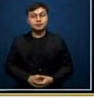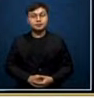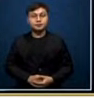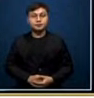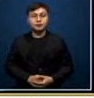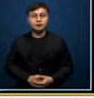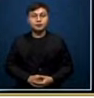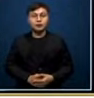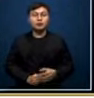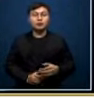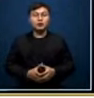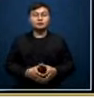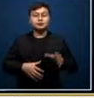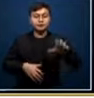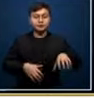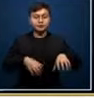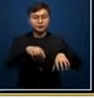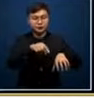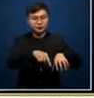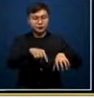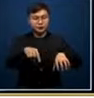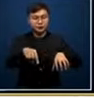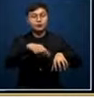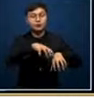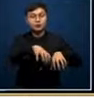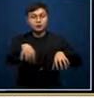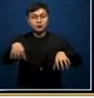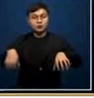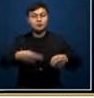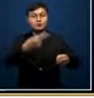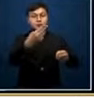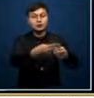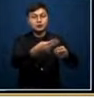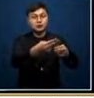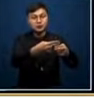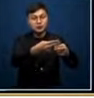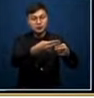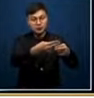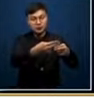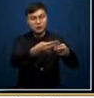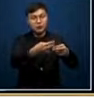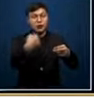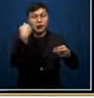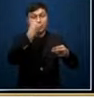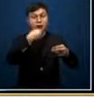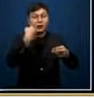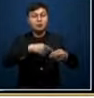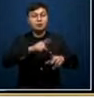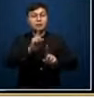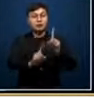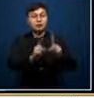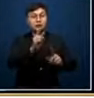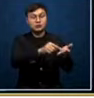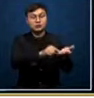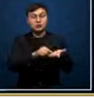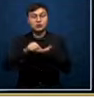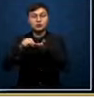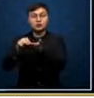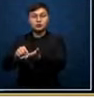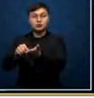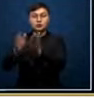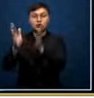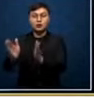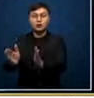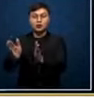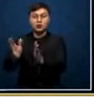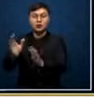เข้ารับการประเมินนั้นเนี่ยส่งรายชื่อของผู้ที่จะทำหน้าที่ประเมินให้กับสำนักงานปปชให้กับเจ้าหน้าที่ทีมงาน